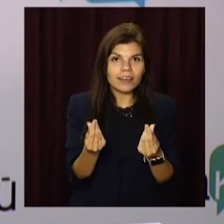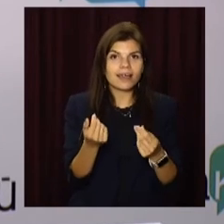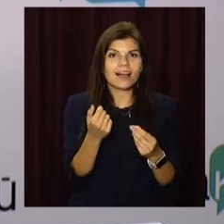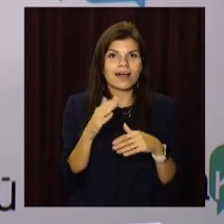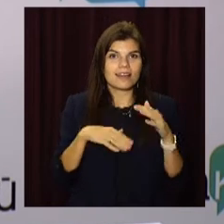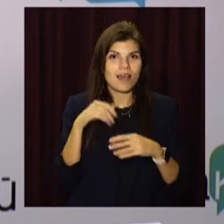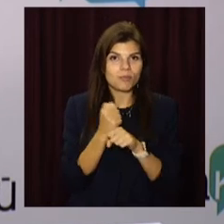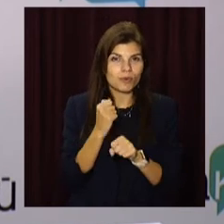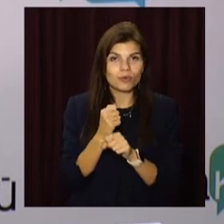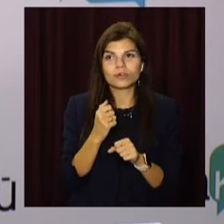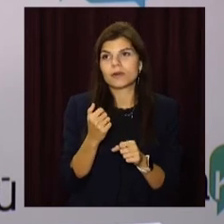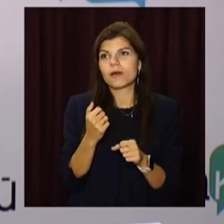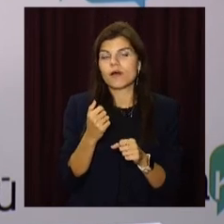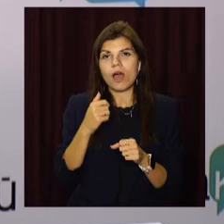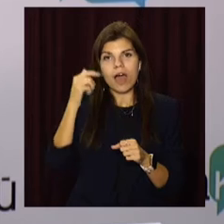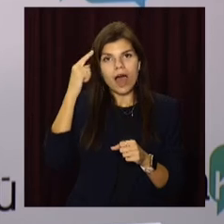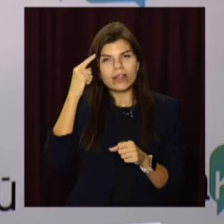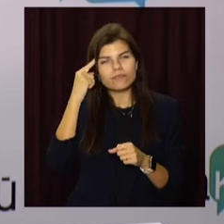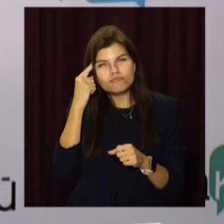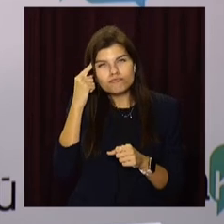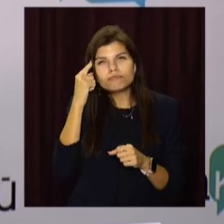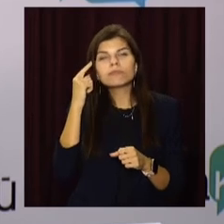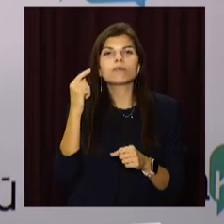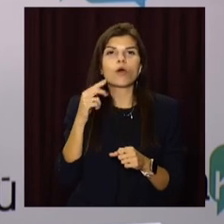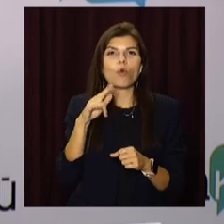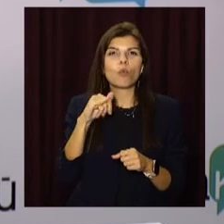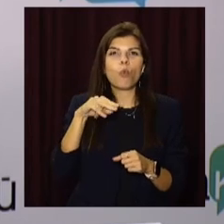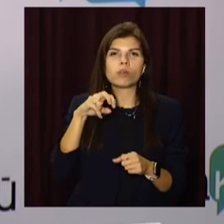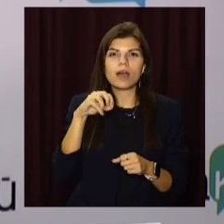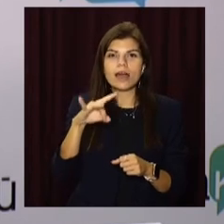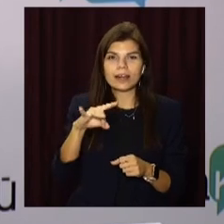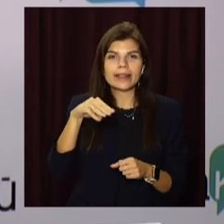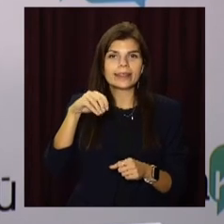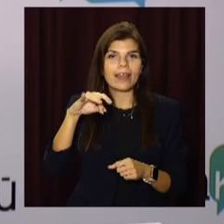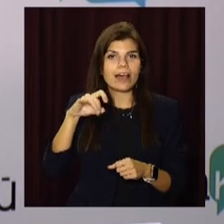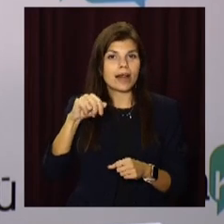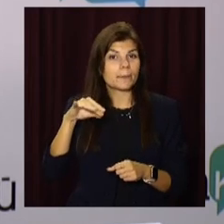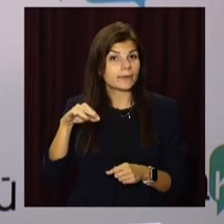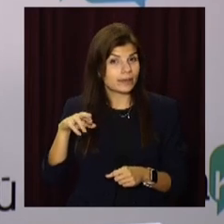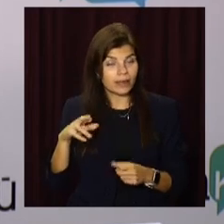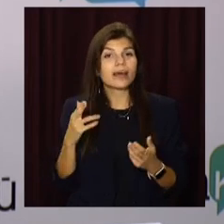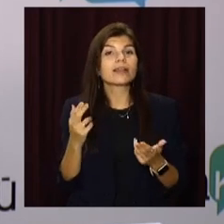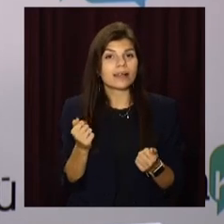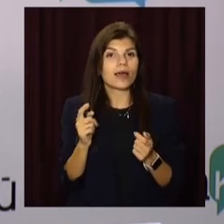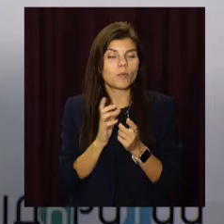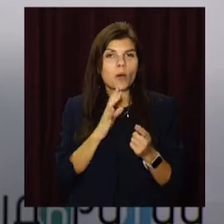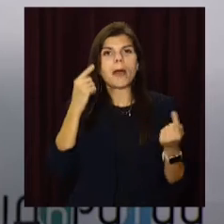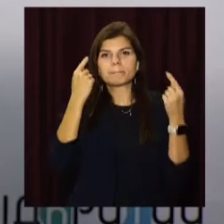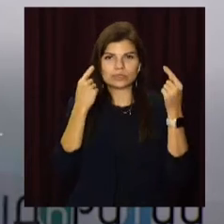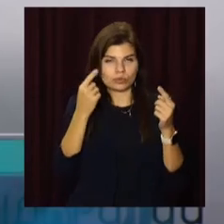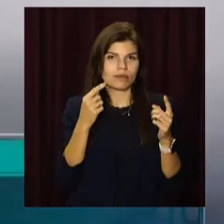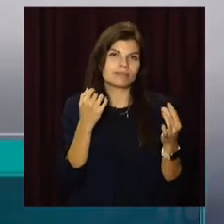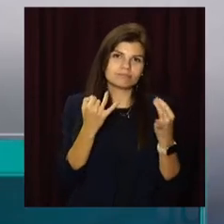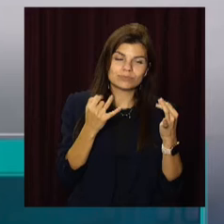робота руками, робота головою, коли арт-терапія, да, і руки там підключаються. І, звичайно, були лінійки психологів. Можемо